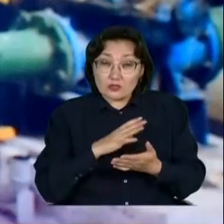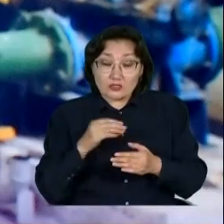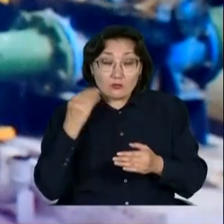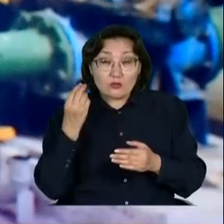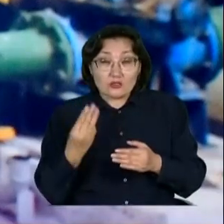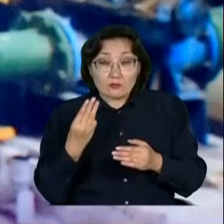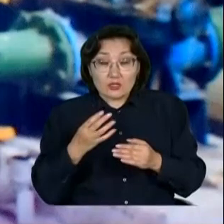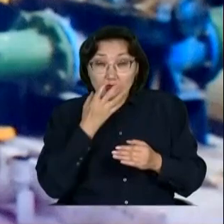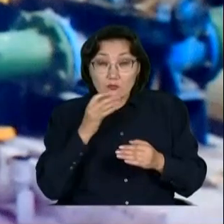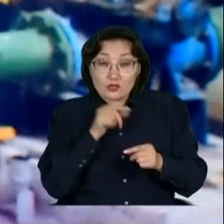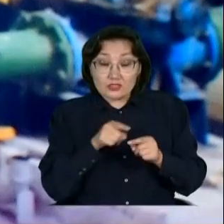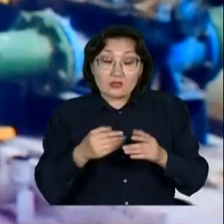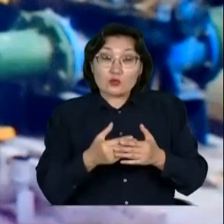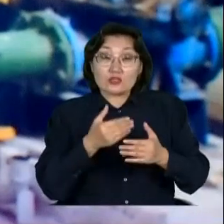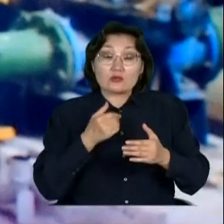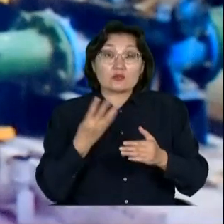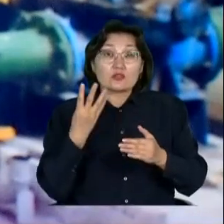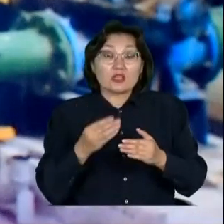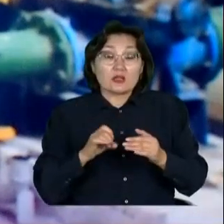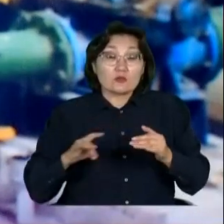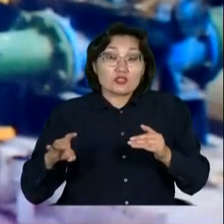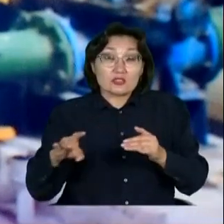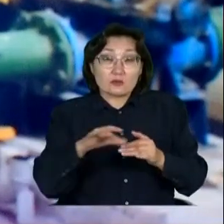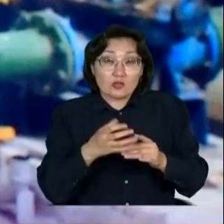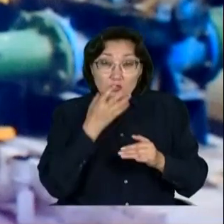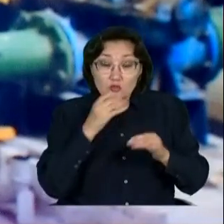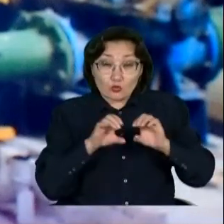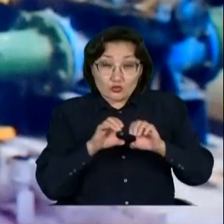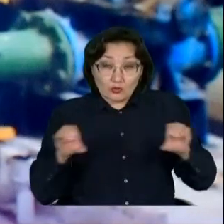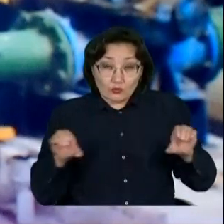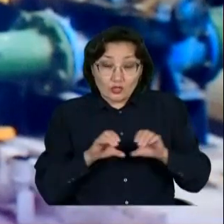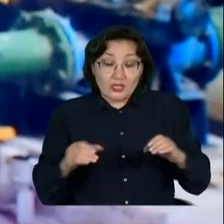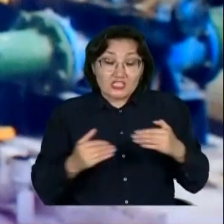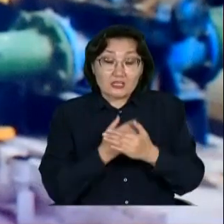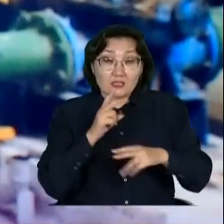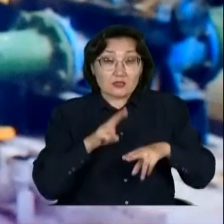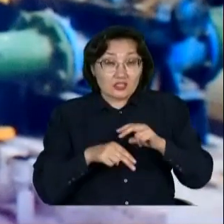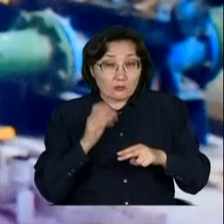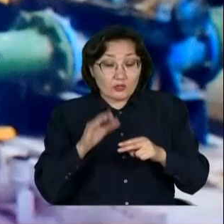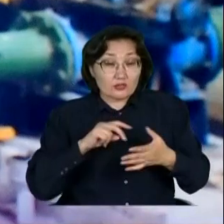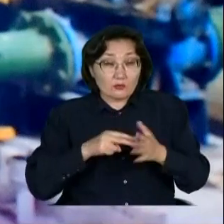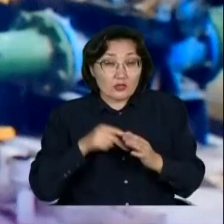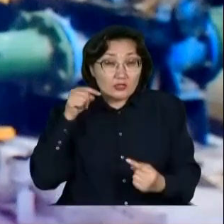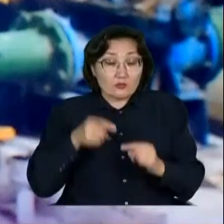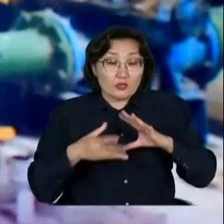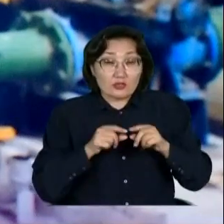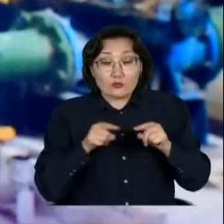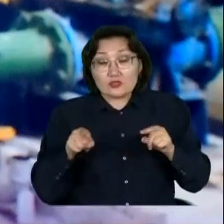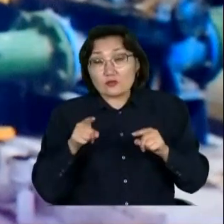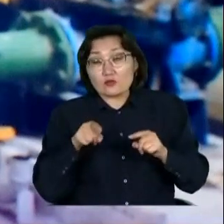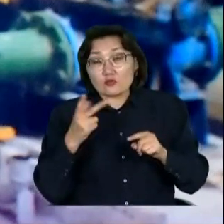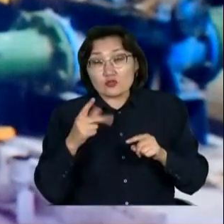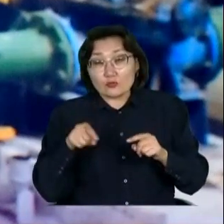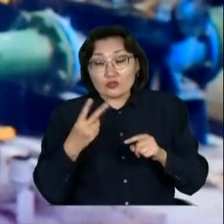Ақтауда жылыту маусымына дейін 4 шағын аудандағы жылу жүйесі толық жаңарады. Жоспар бойынша жалпы ұзындығы